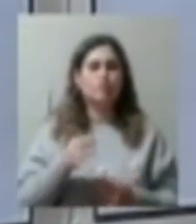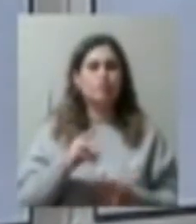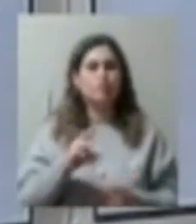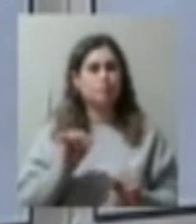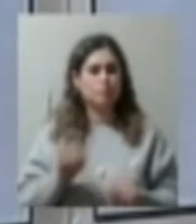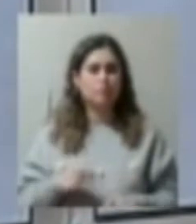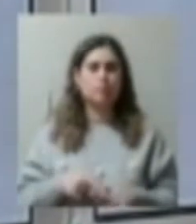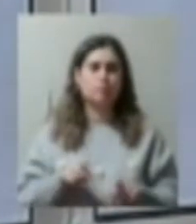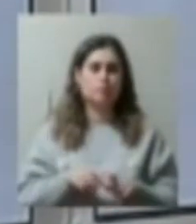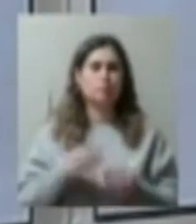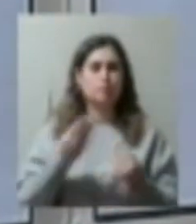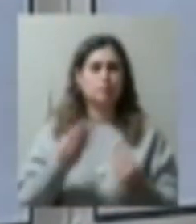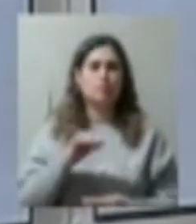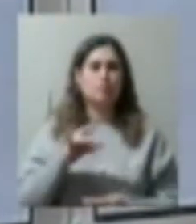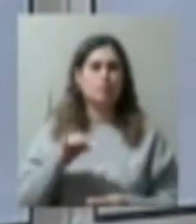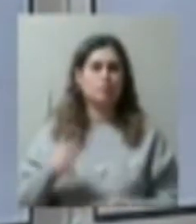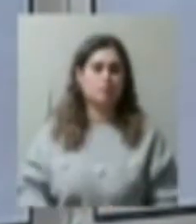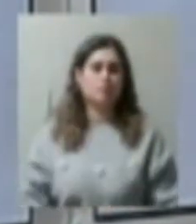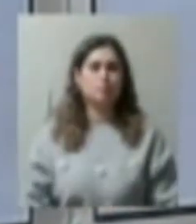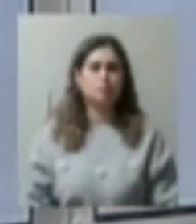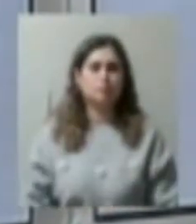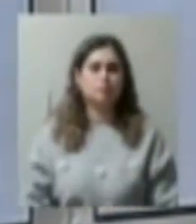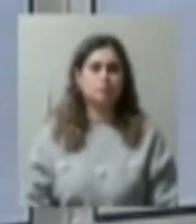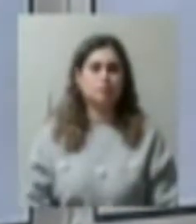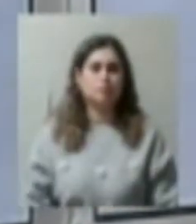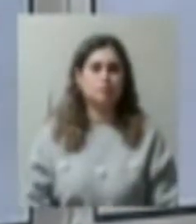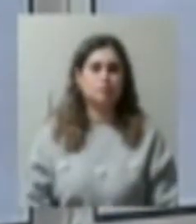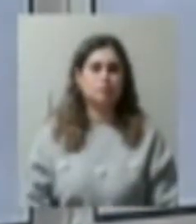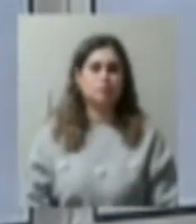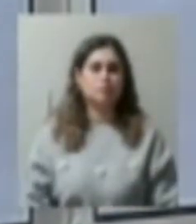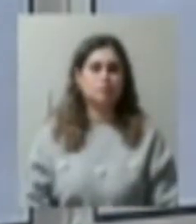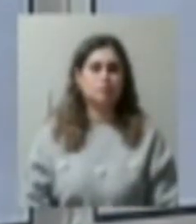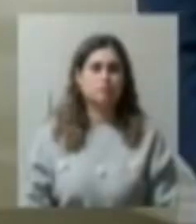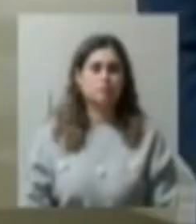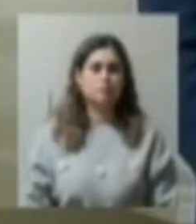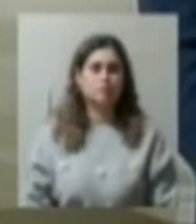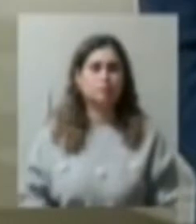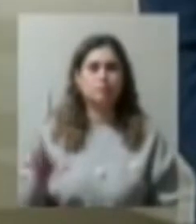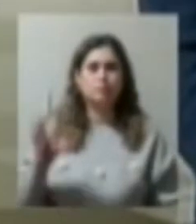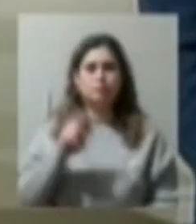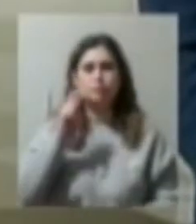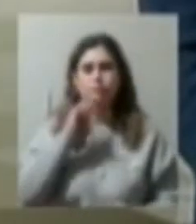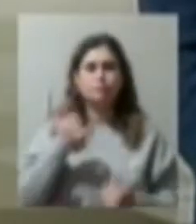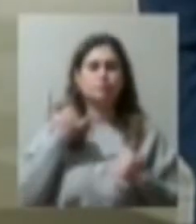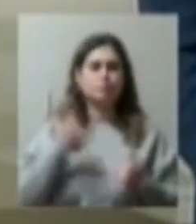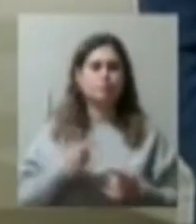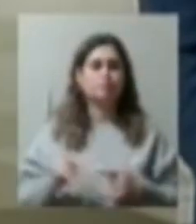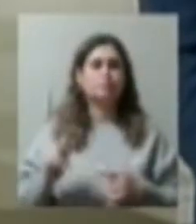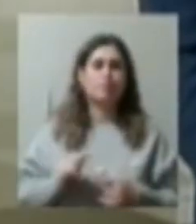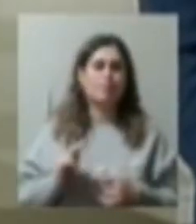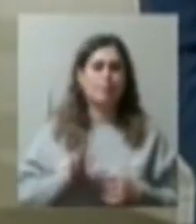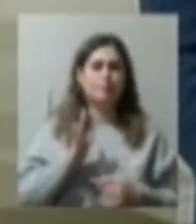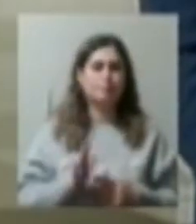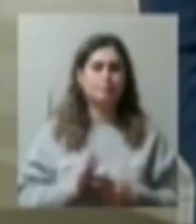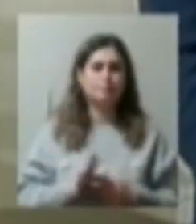її теж віддавати, наприклад, до розпорядження в ОТГ? Вся Україна зараз працює